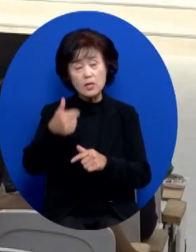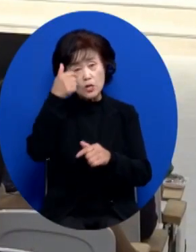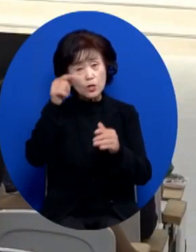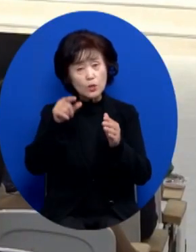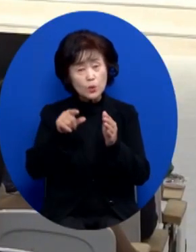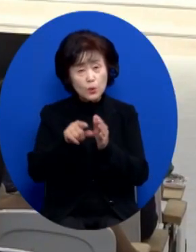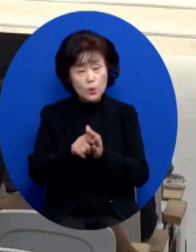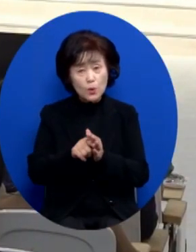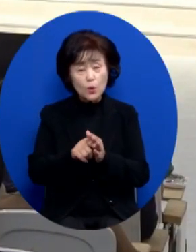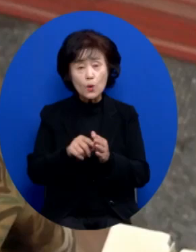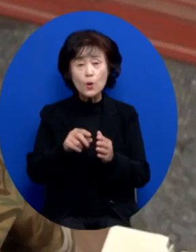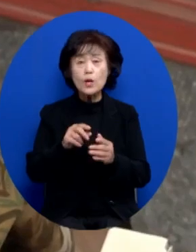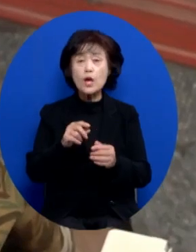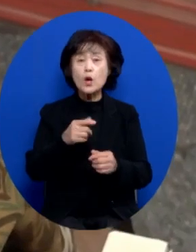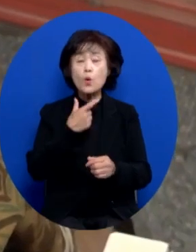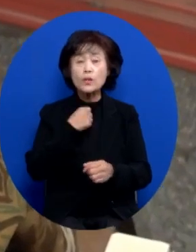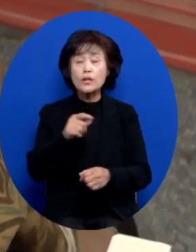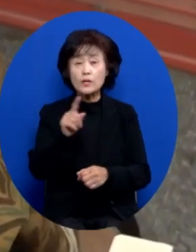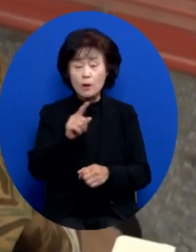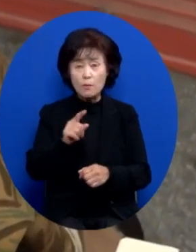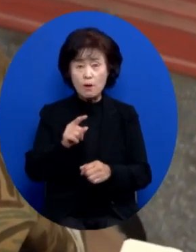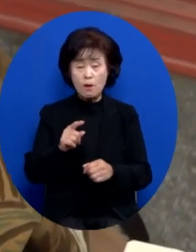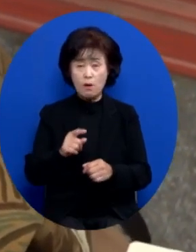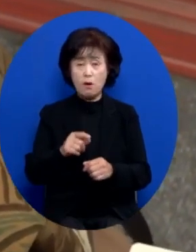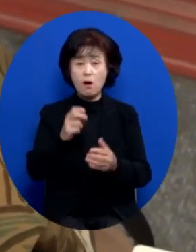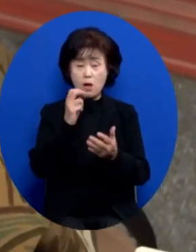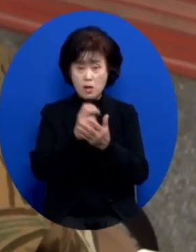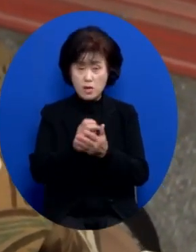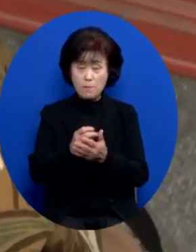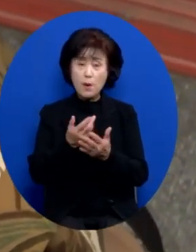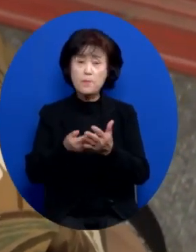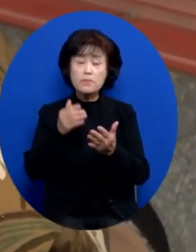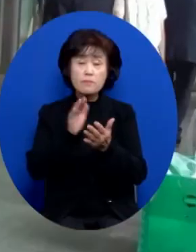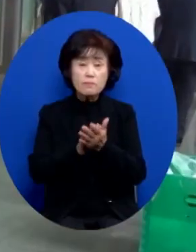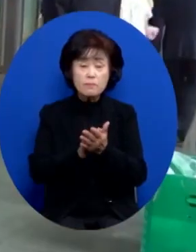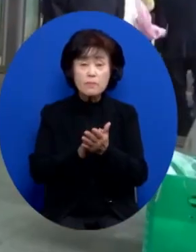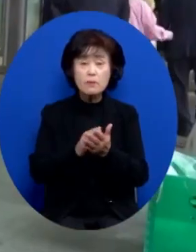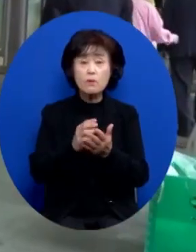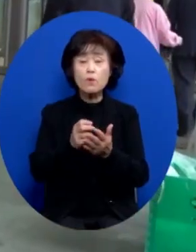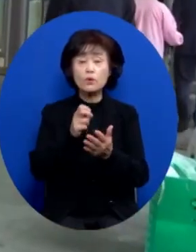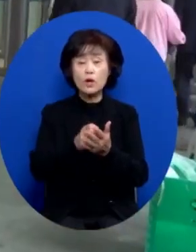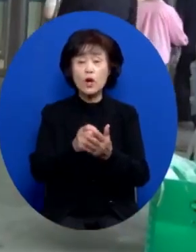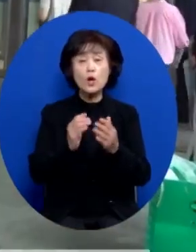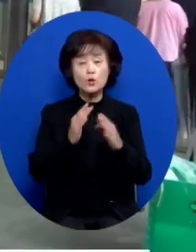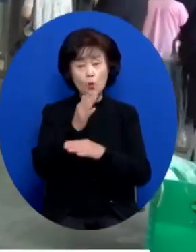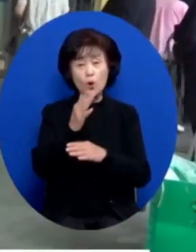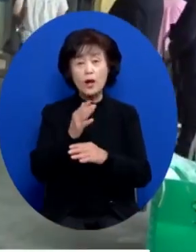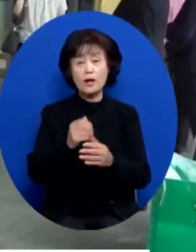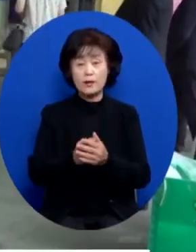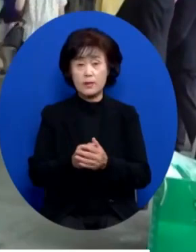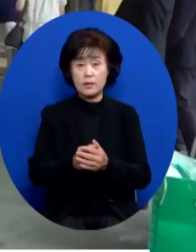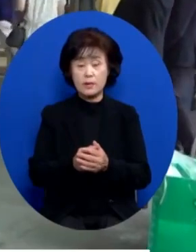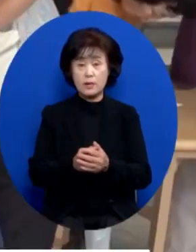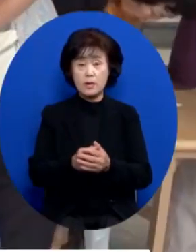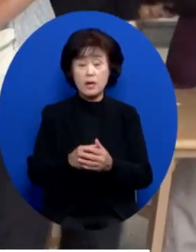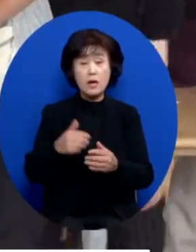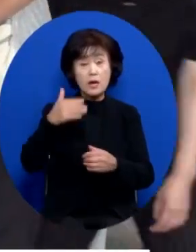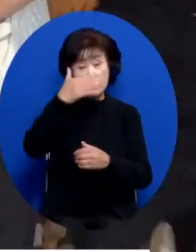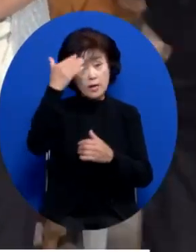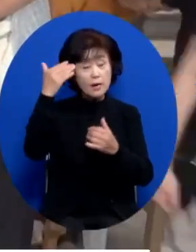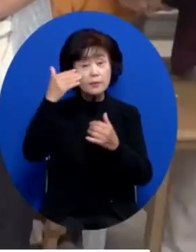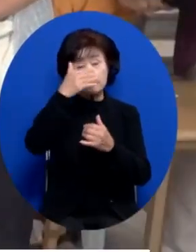요구는 아동 돌봄시설 관련 법안 국회 통과입니다. 종교시설을 주중에는 다음 세대를